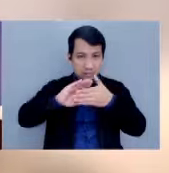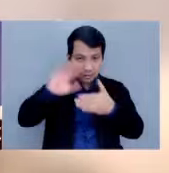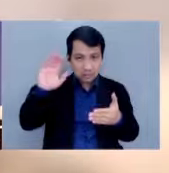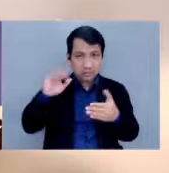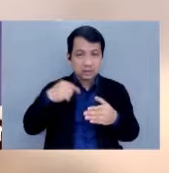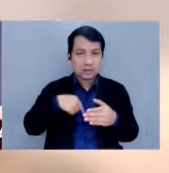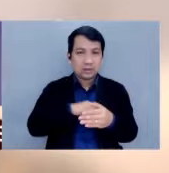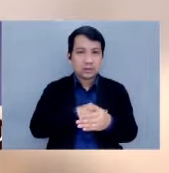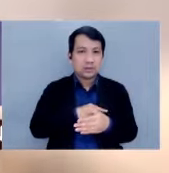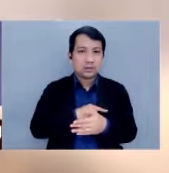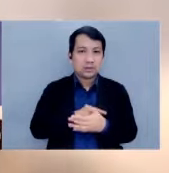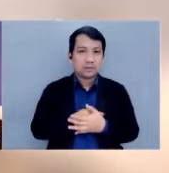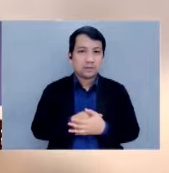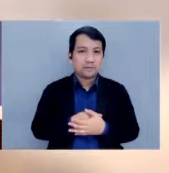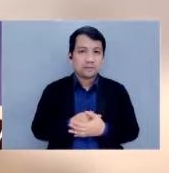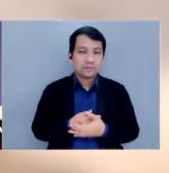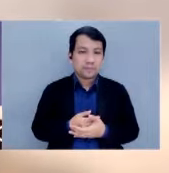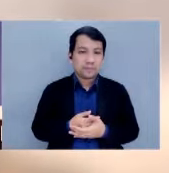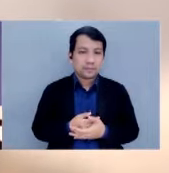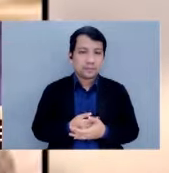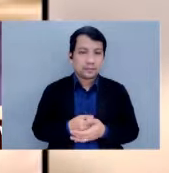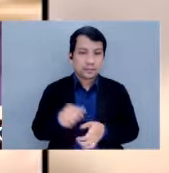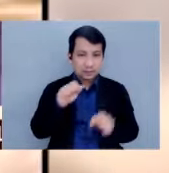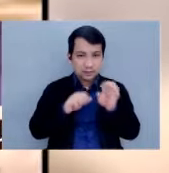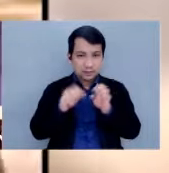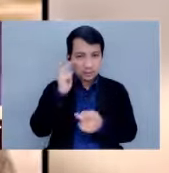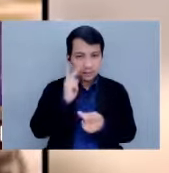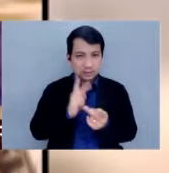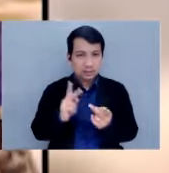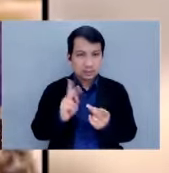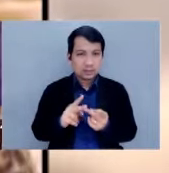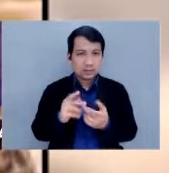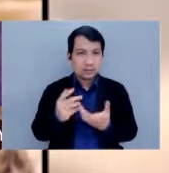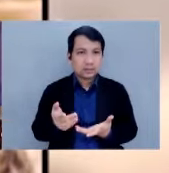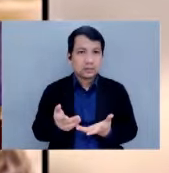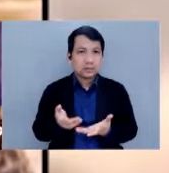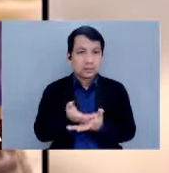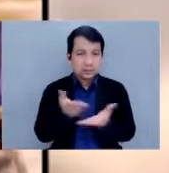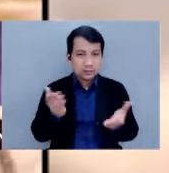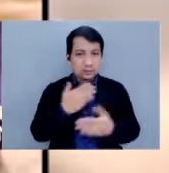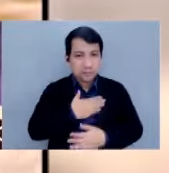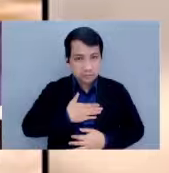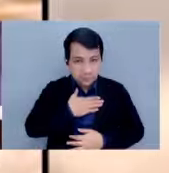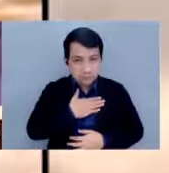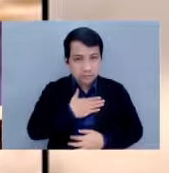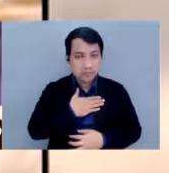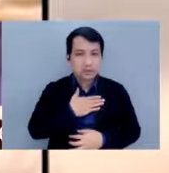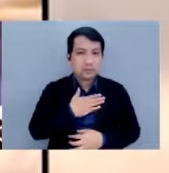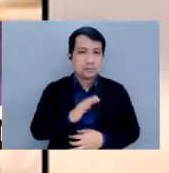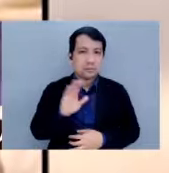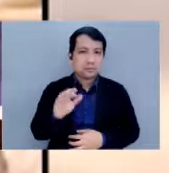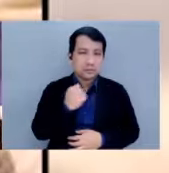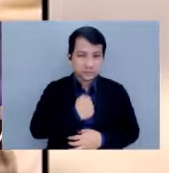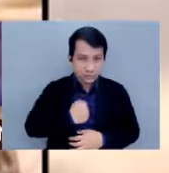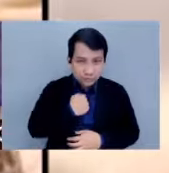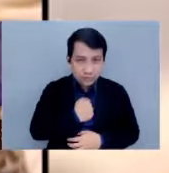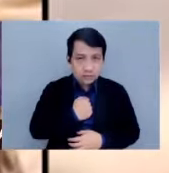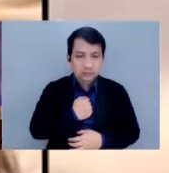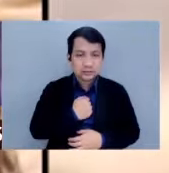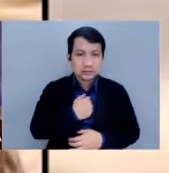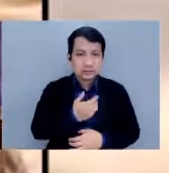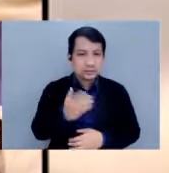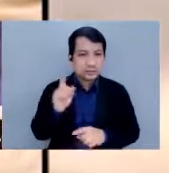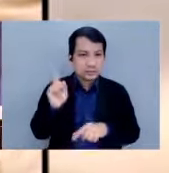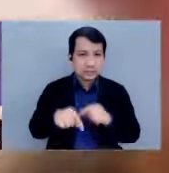ay for entertainment purposes only. Ngayon po, humingi po akong sorry kung nagawa ko po yun. Hindi ko po intention